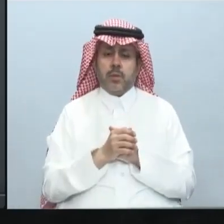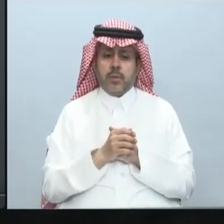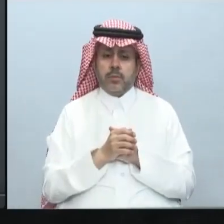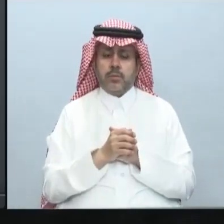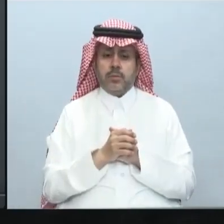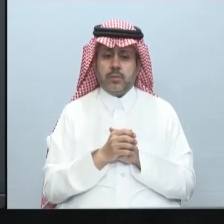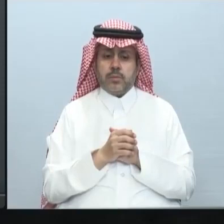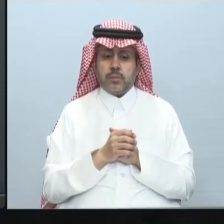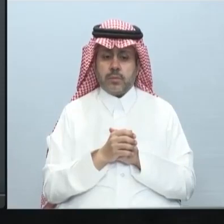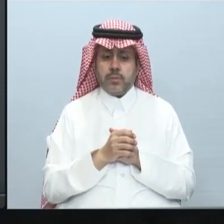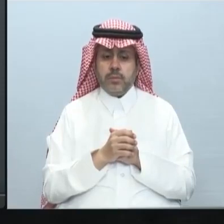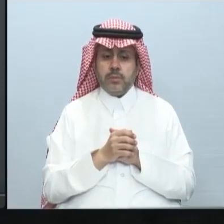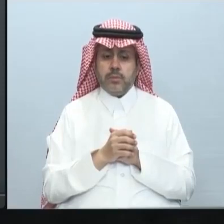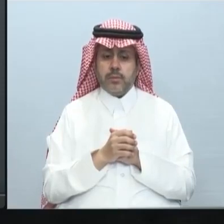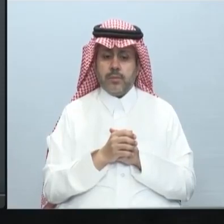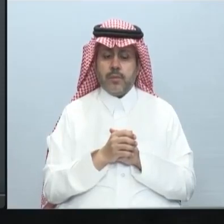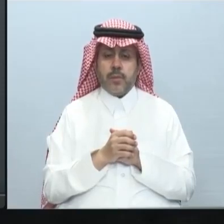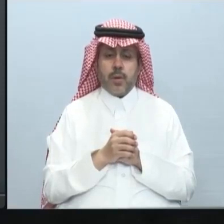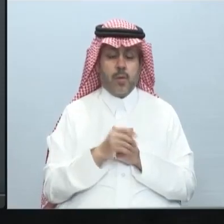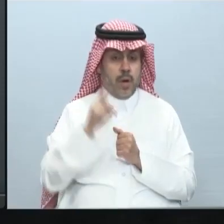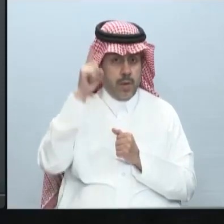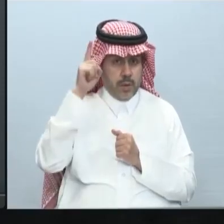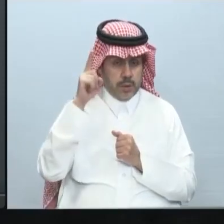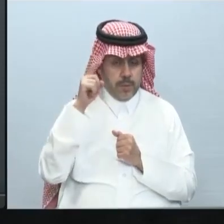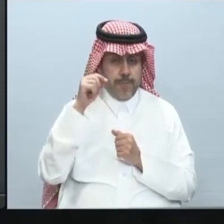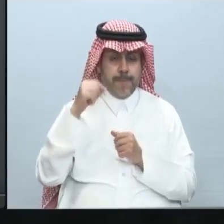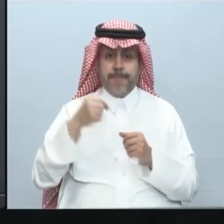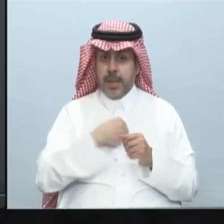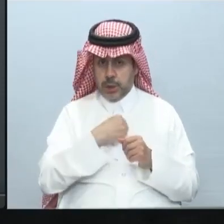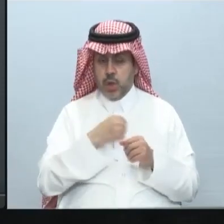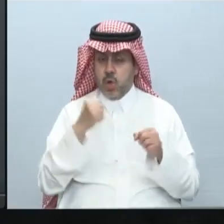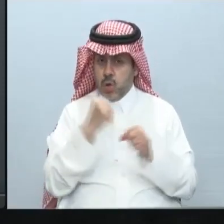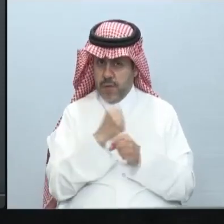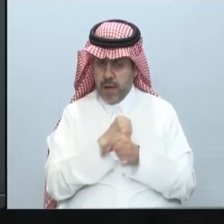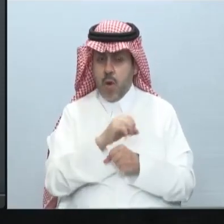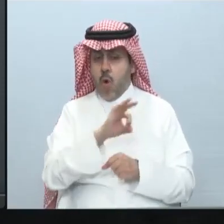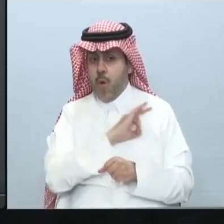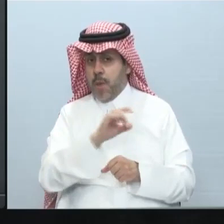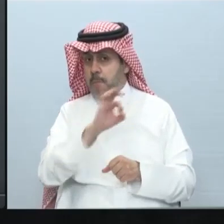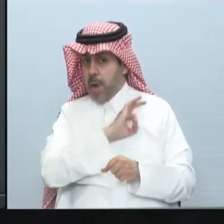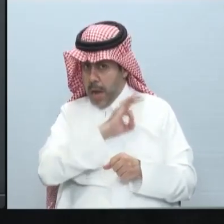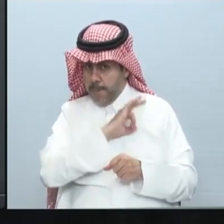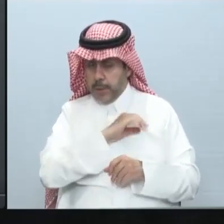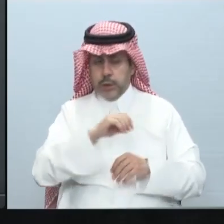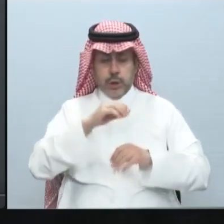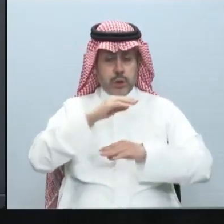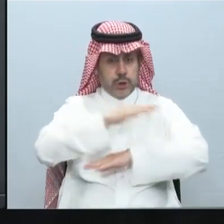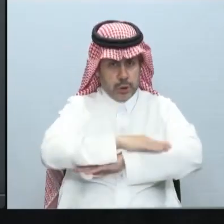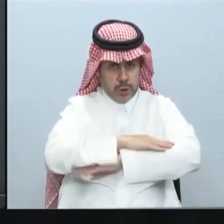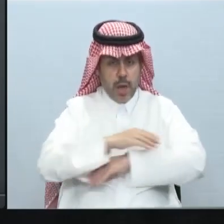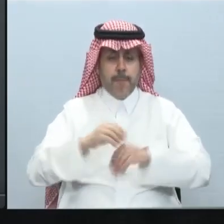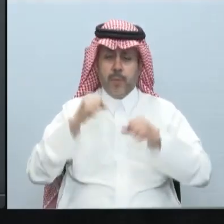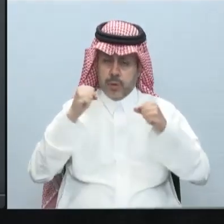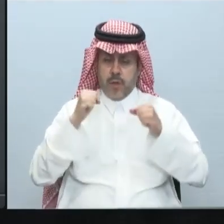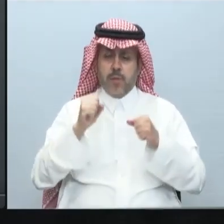في حقه جل جل وعلا وهذا يجعلنا نحب الله محبه ايش محبه اجلال وتعظيم